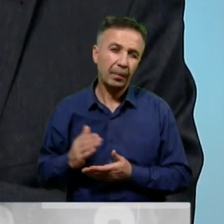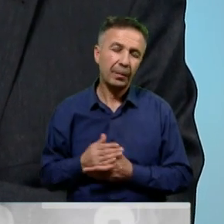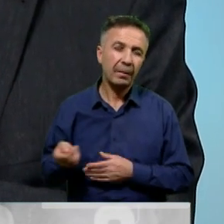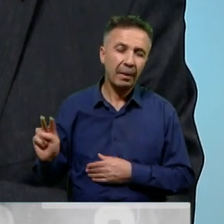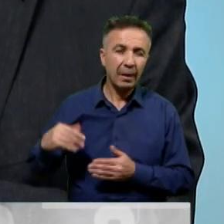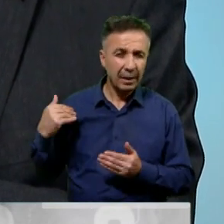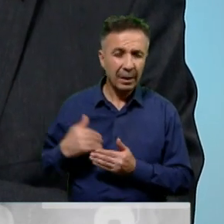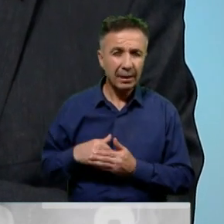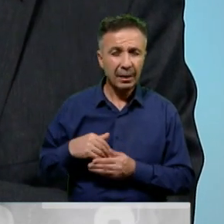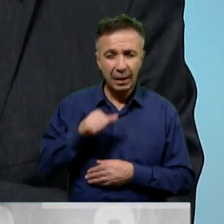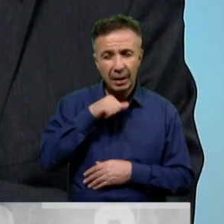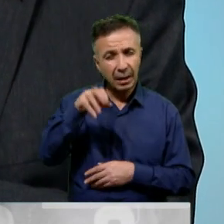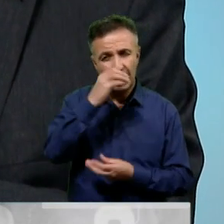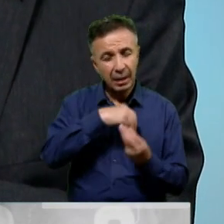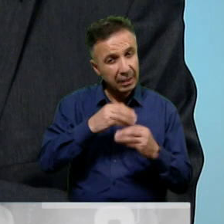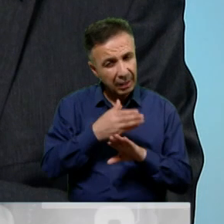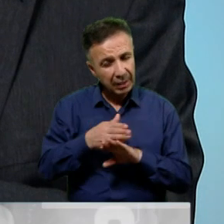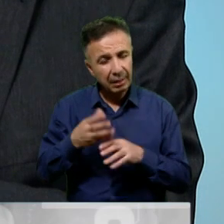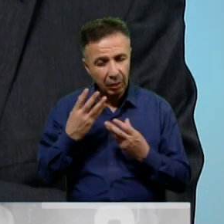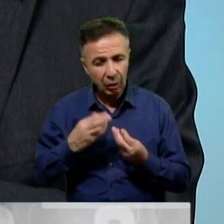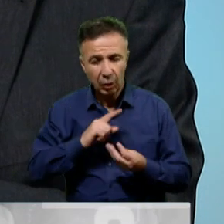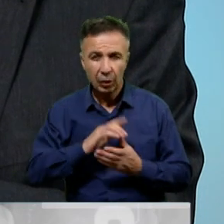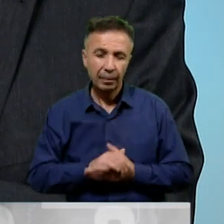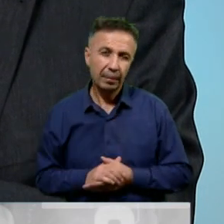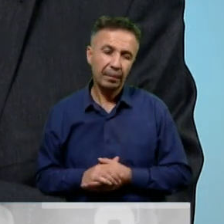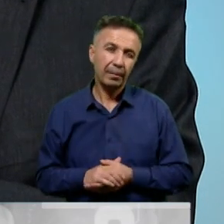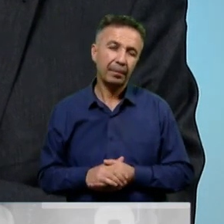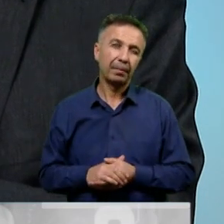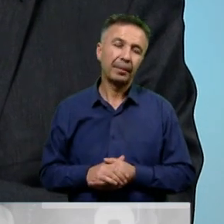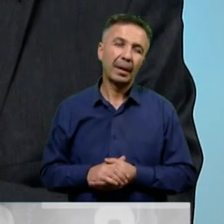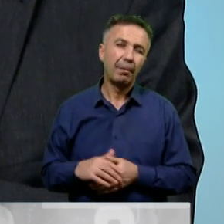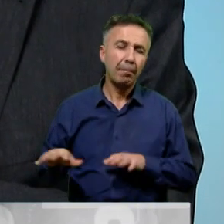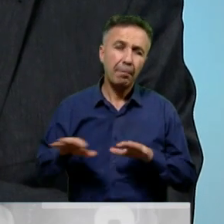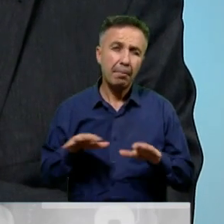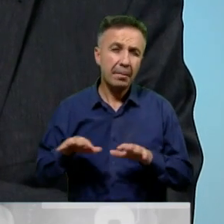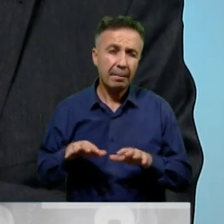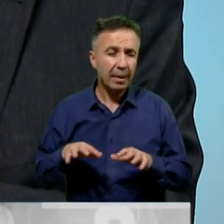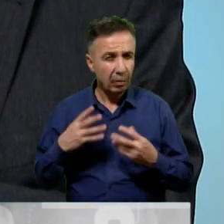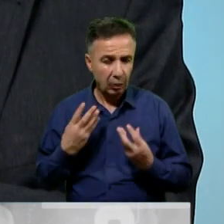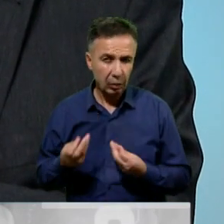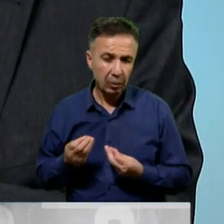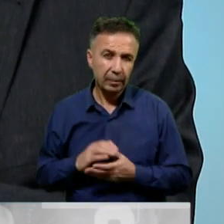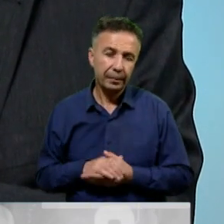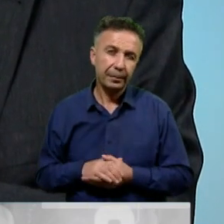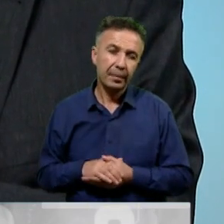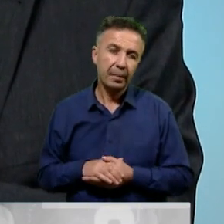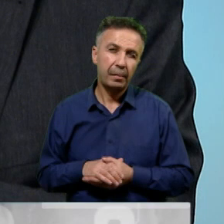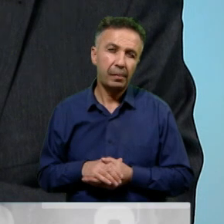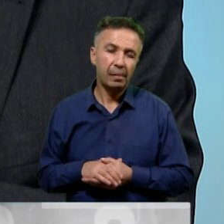edilebiliyor. Şöyle olabilir, olağanüstü bir şart var. Diyelim bir deprem, büyük bir deprem oldu değil mi?